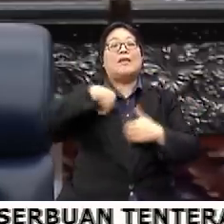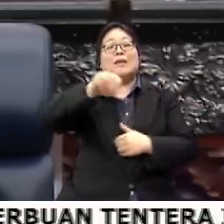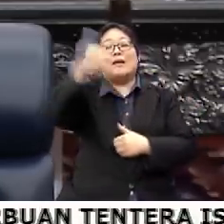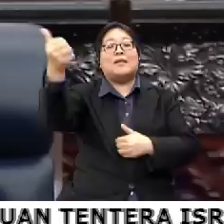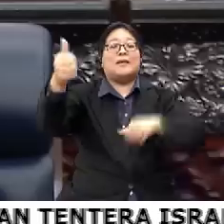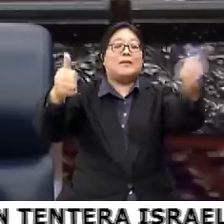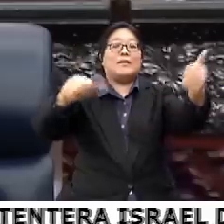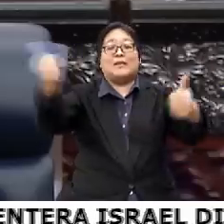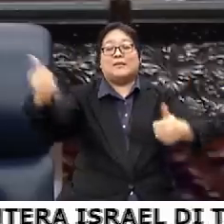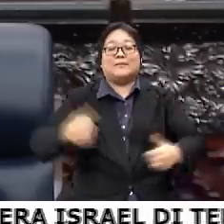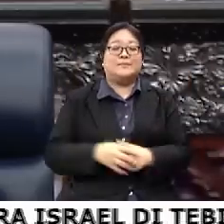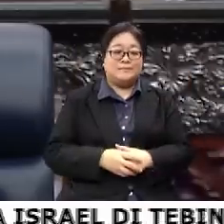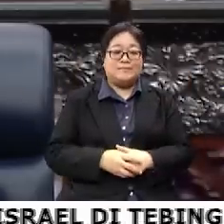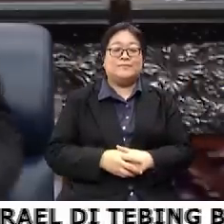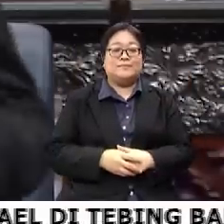person.